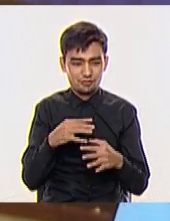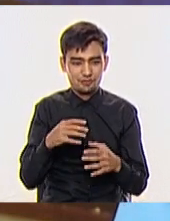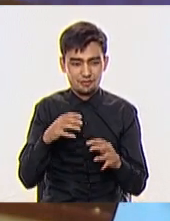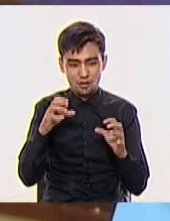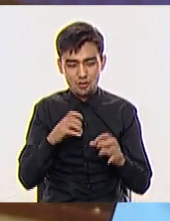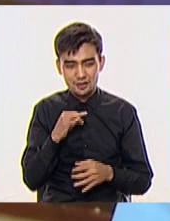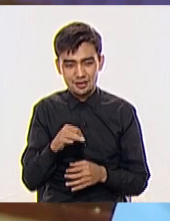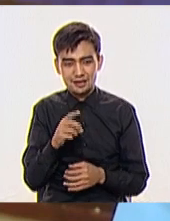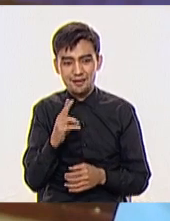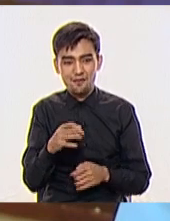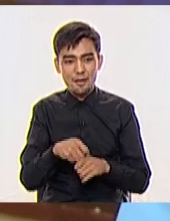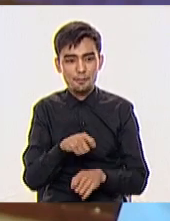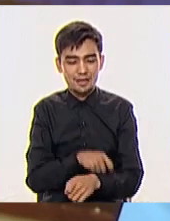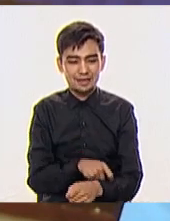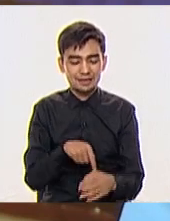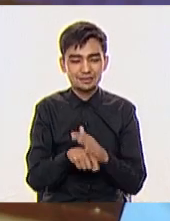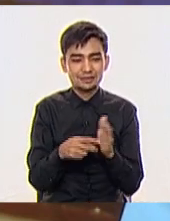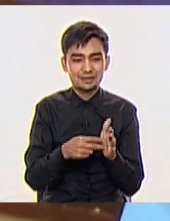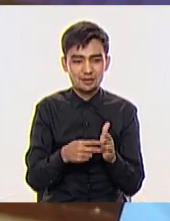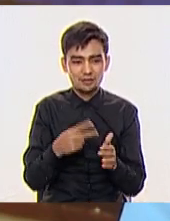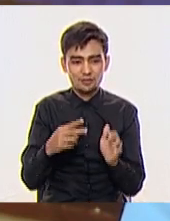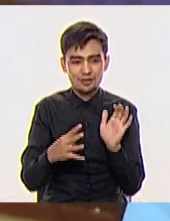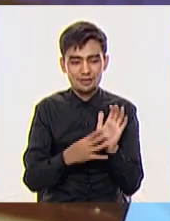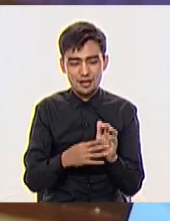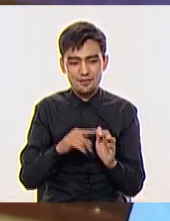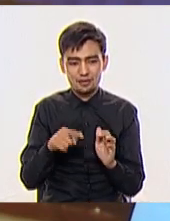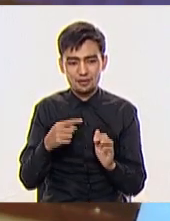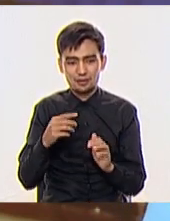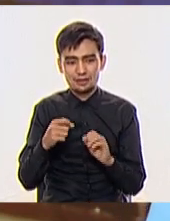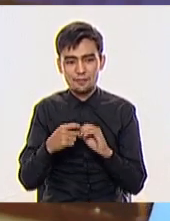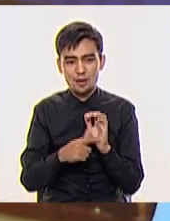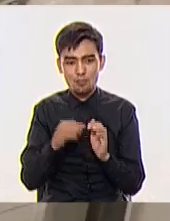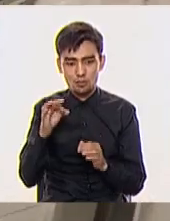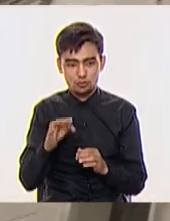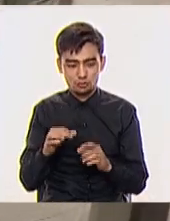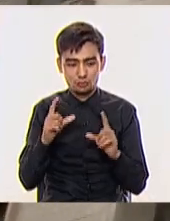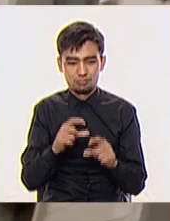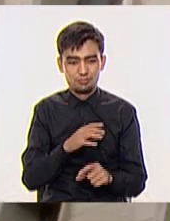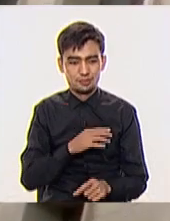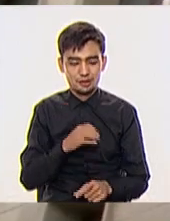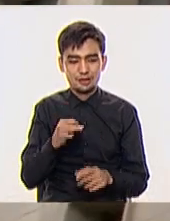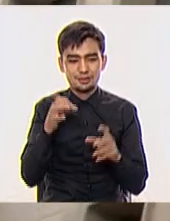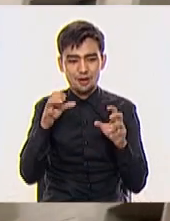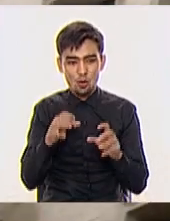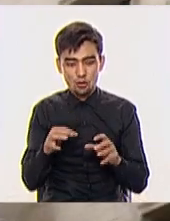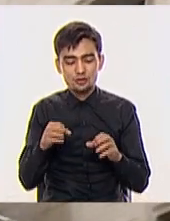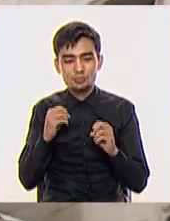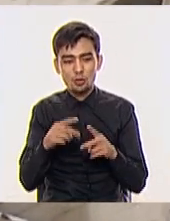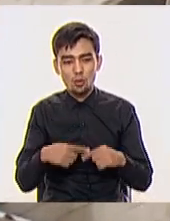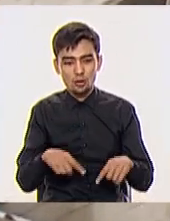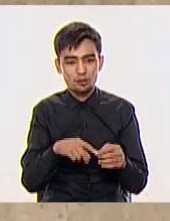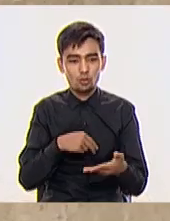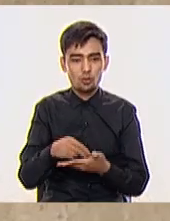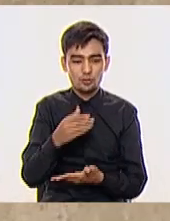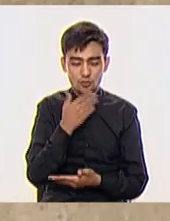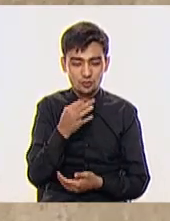шаршы метрінің құны 29-17%-ға дейін төмендеген. Сондай ақ заң қадағалаушы орган сатып алушы